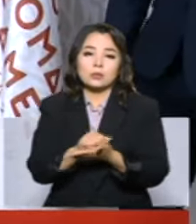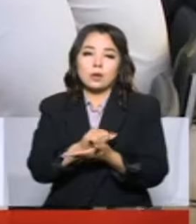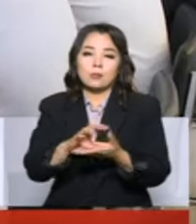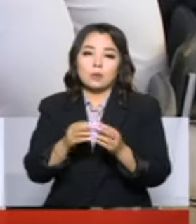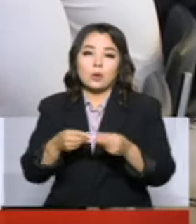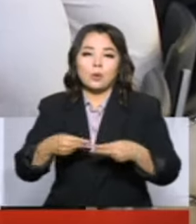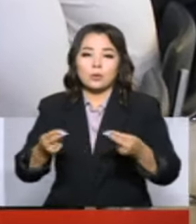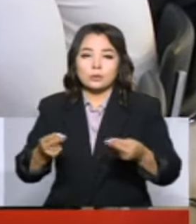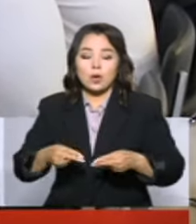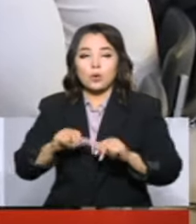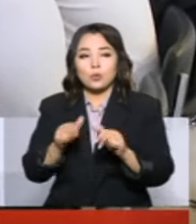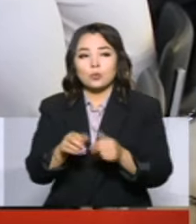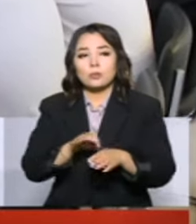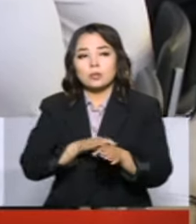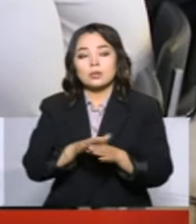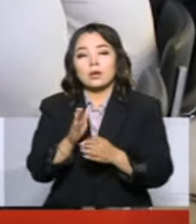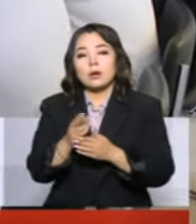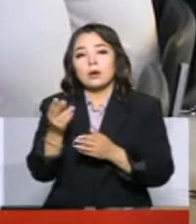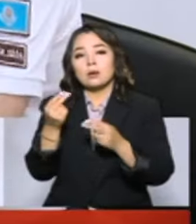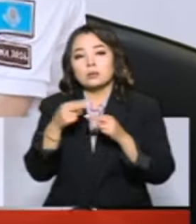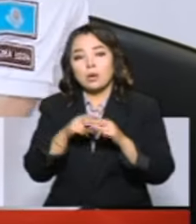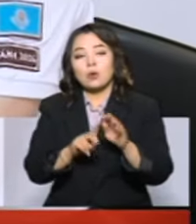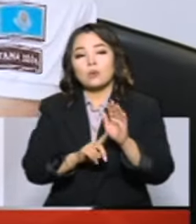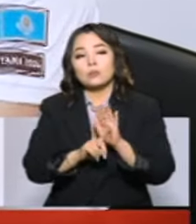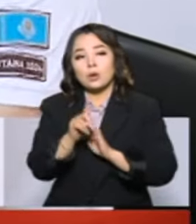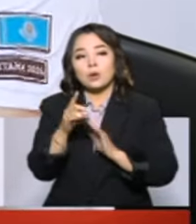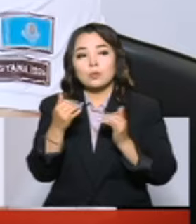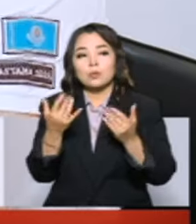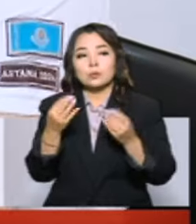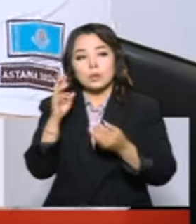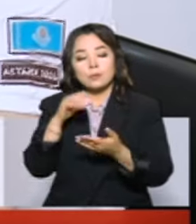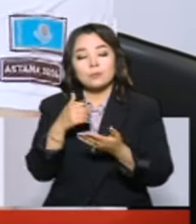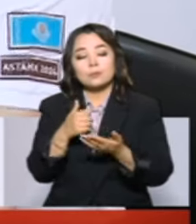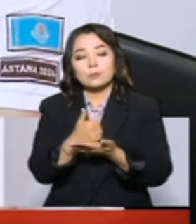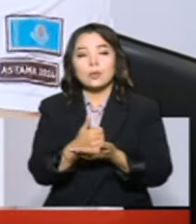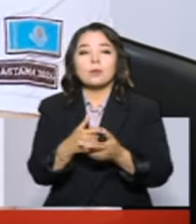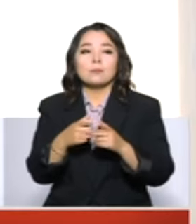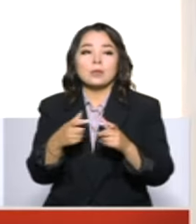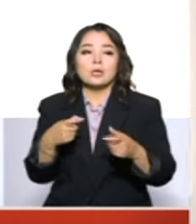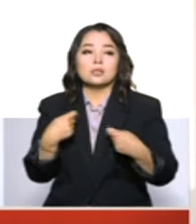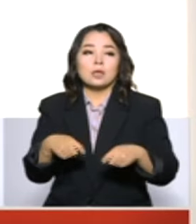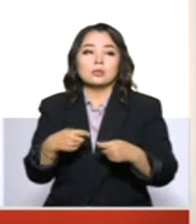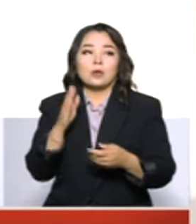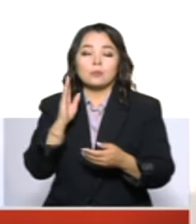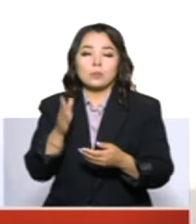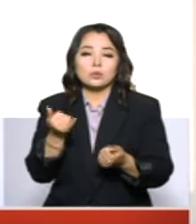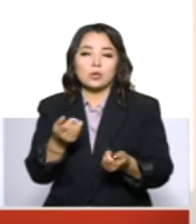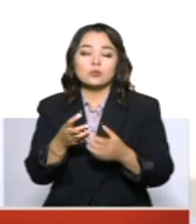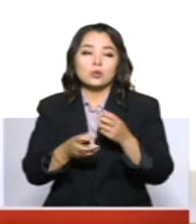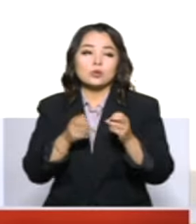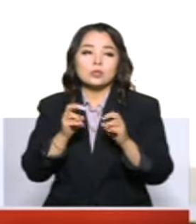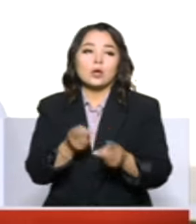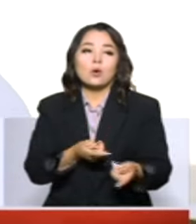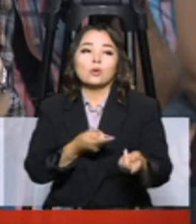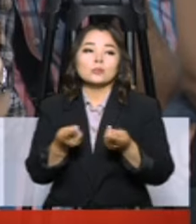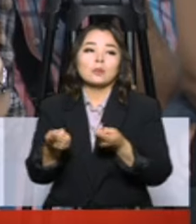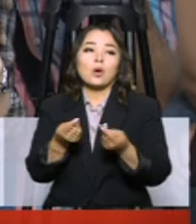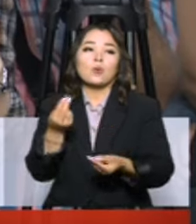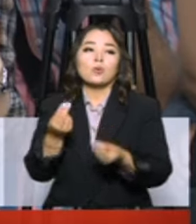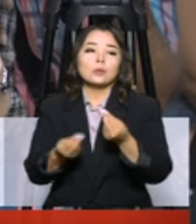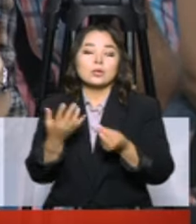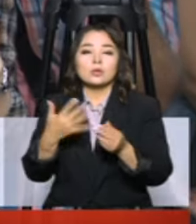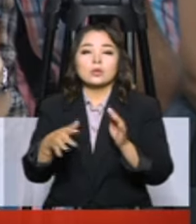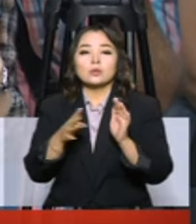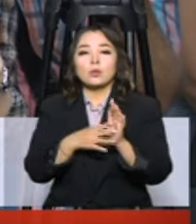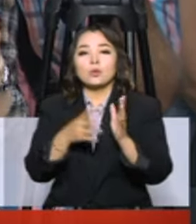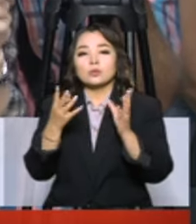қойылды. Ұйымдастырушылардың айтуынша, бұл ақшаға бүгіннен бастап билеттер сатып алынады. 5-ші дүниежүзілік көшпенділер ойындарының басталуына